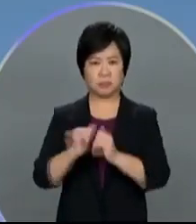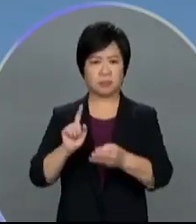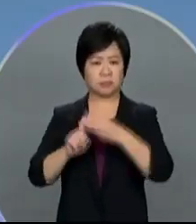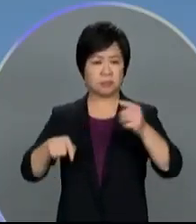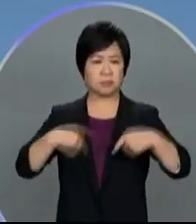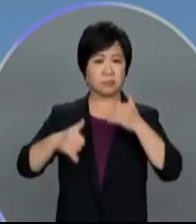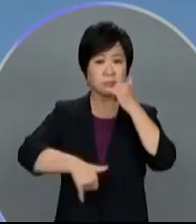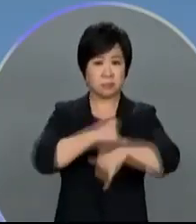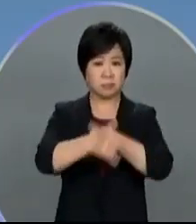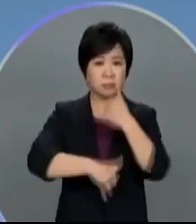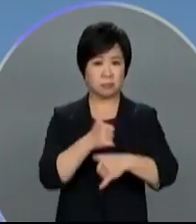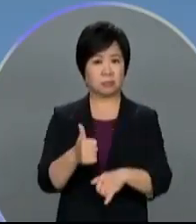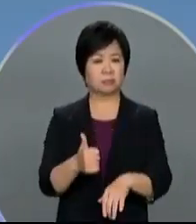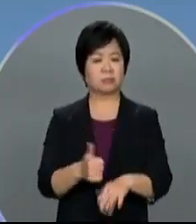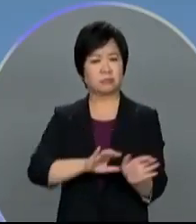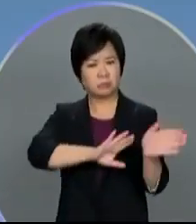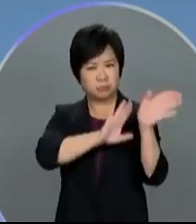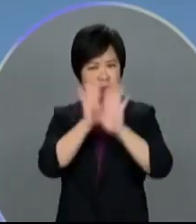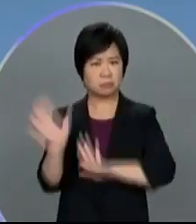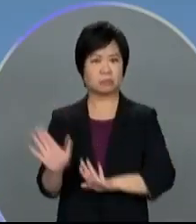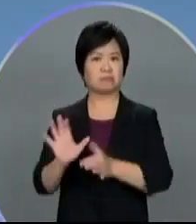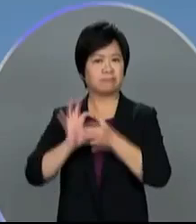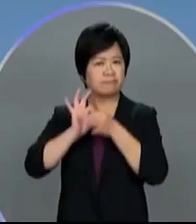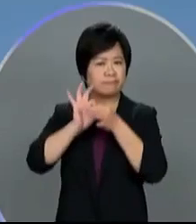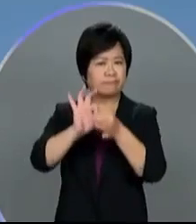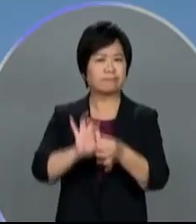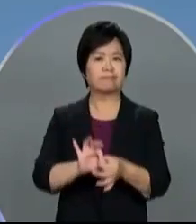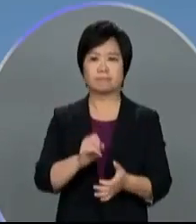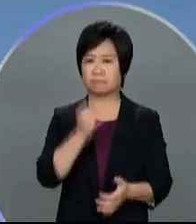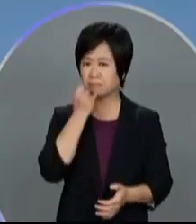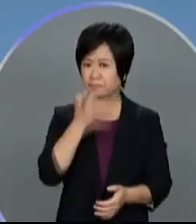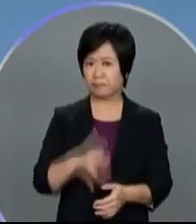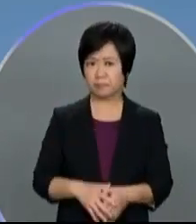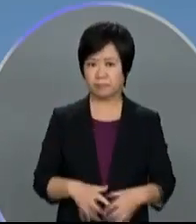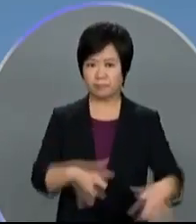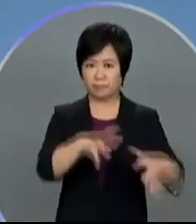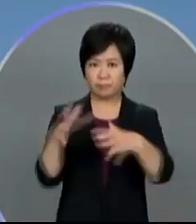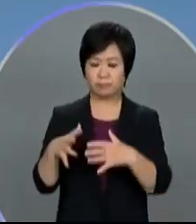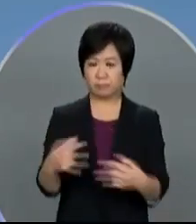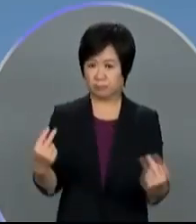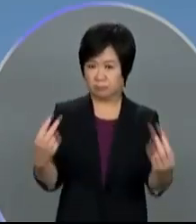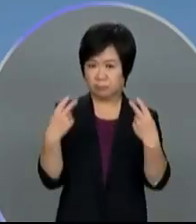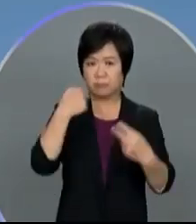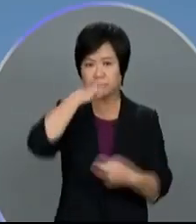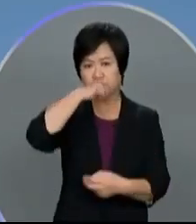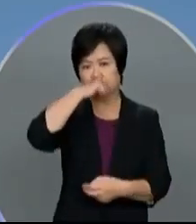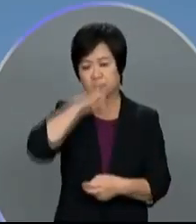由生活的方式是不是可以继续下去。全世界都